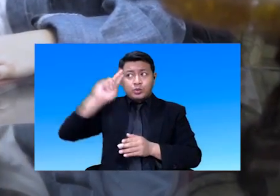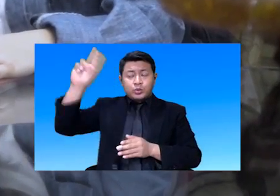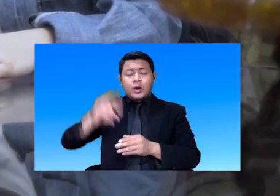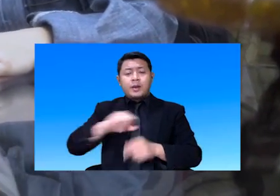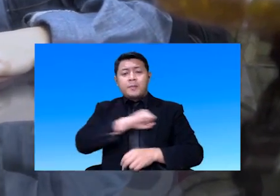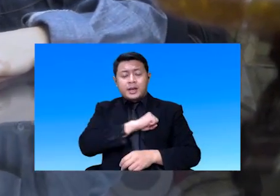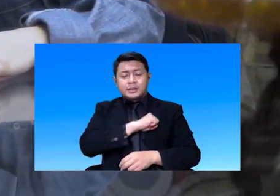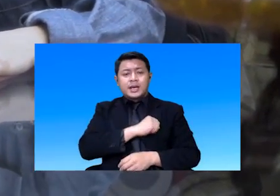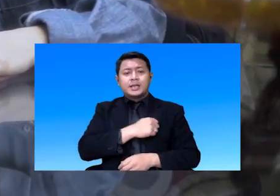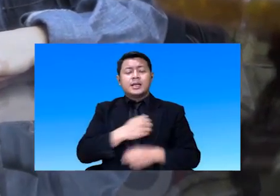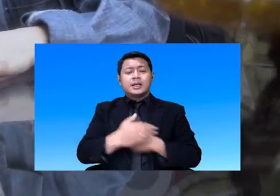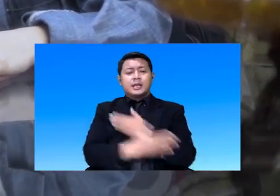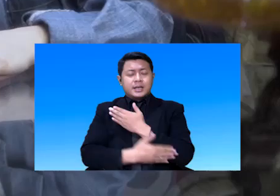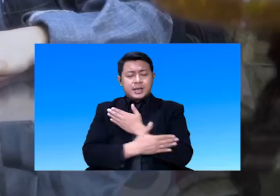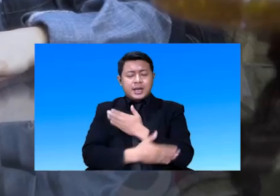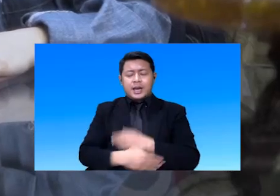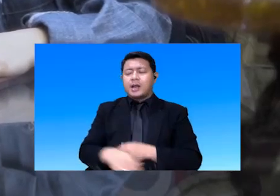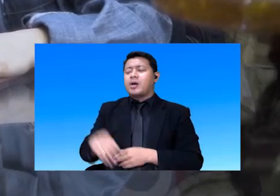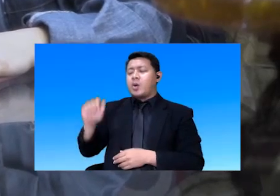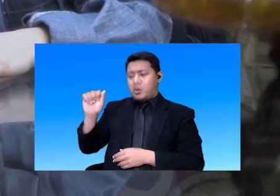negara. Betul nggak, Pak? Betul dong.